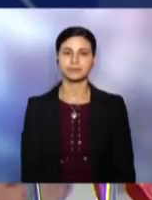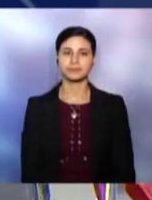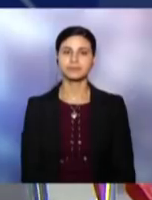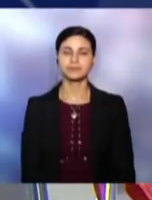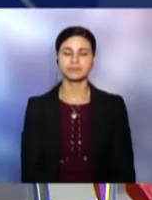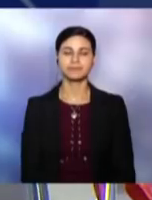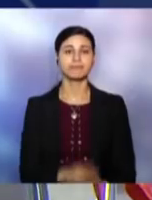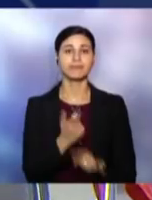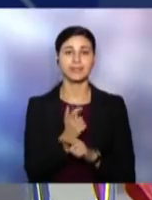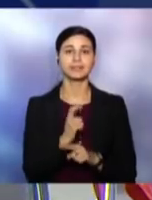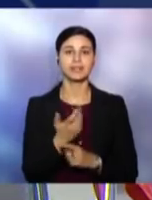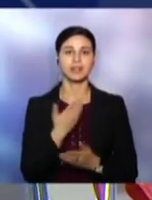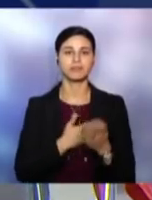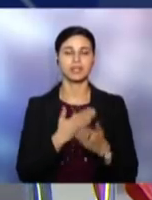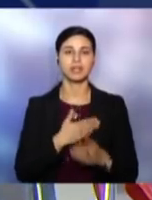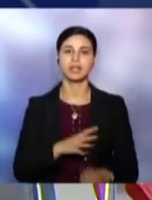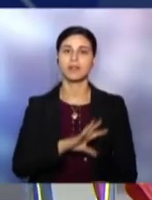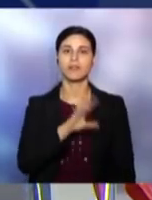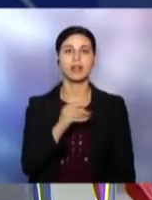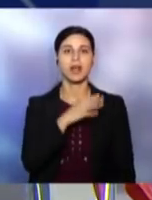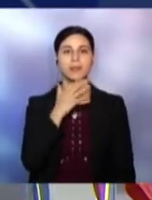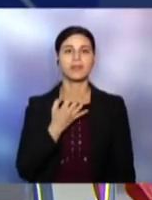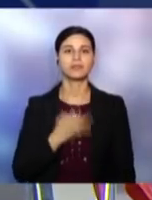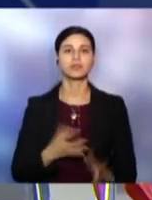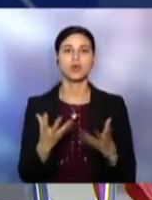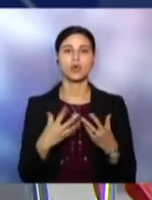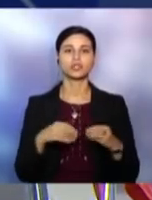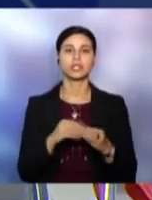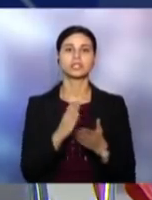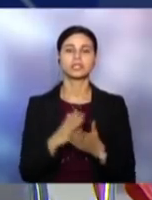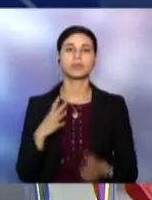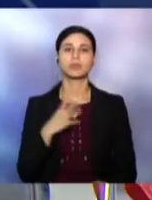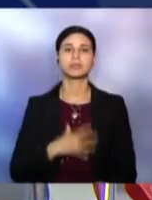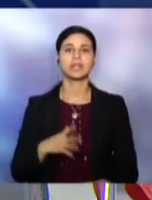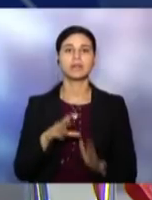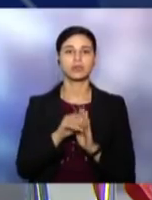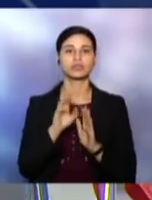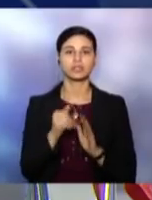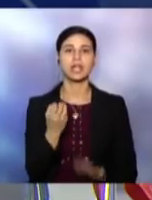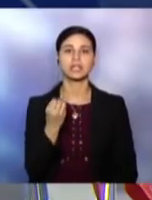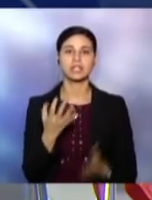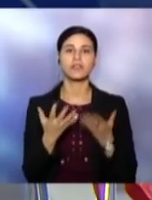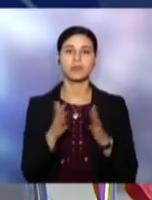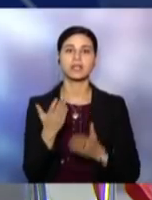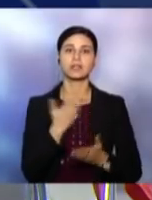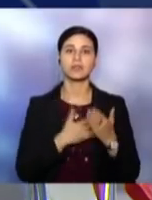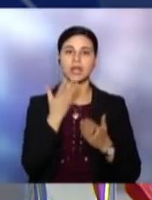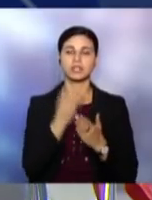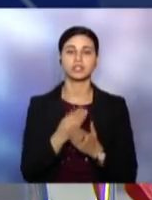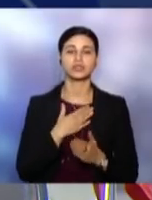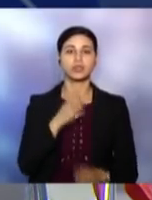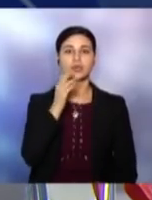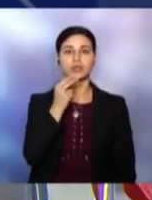ძალიან გვიხარია ჩვენ ყველა მრავალშვილიანი ოჯახის არსებობა საქართველოში და კიდე უფრო გვიხარია, როდესაც ისინი უყურებენ ჩვენს